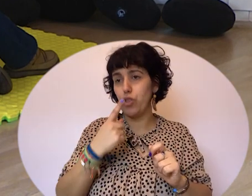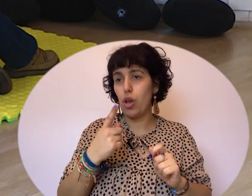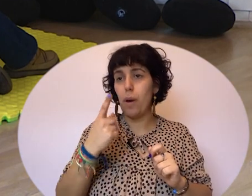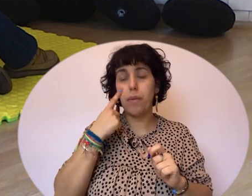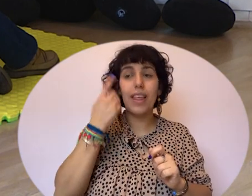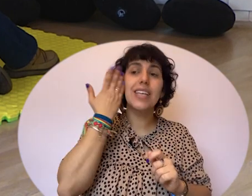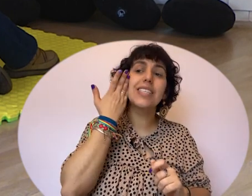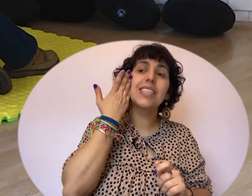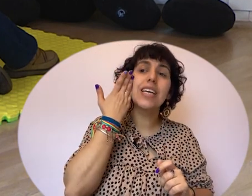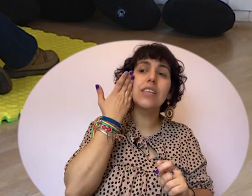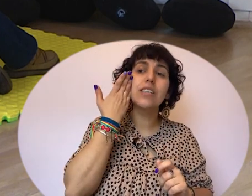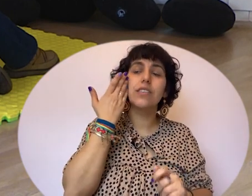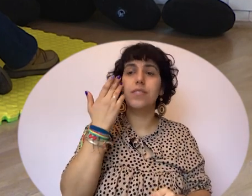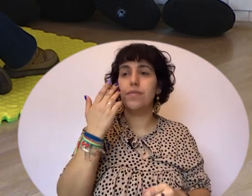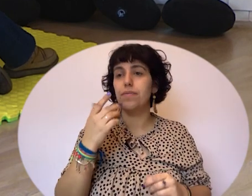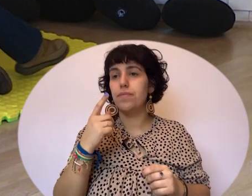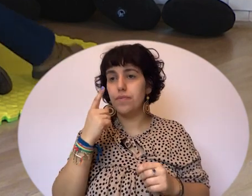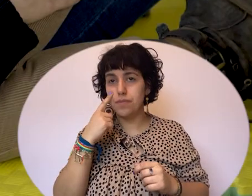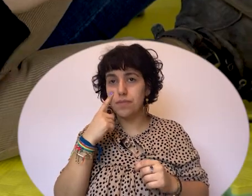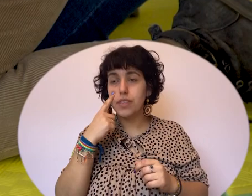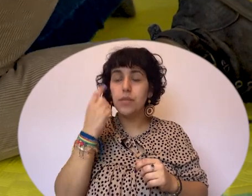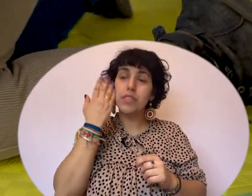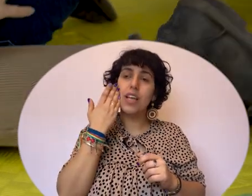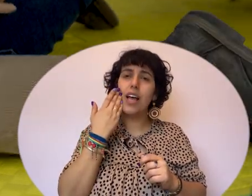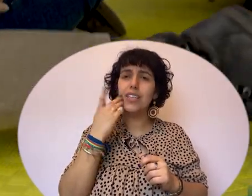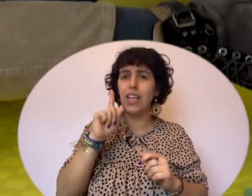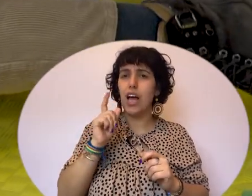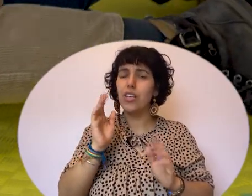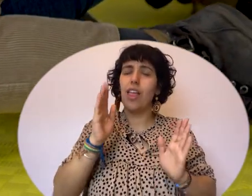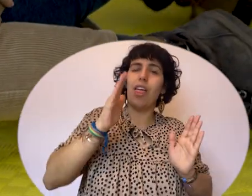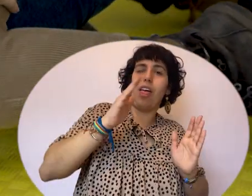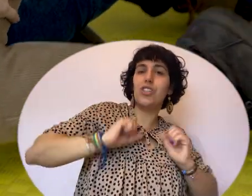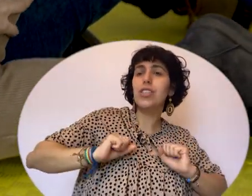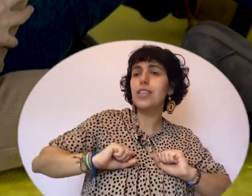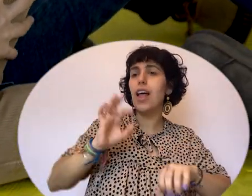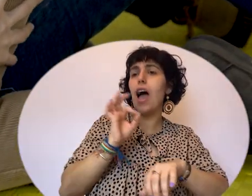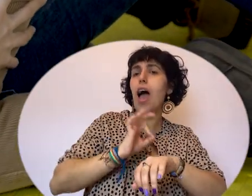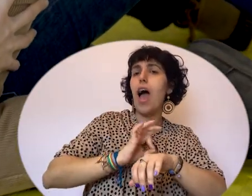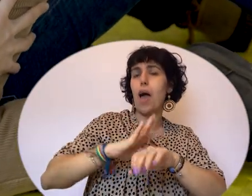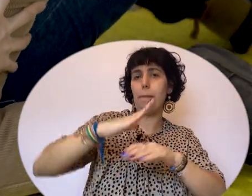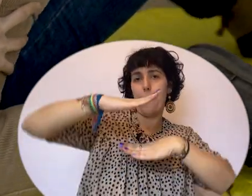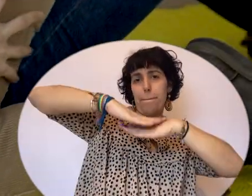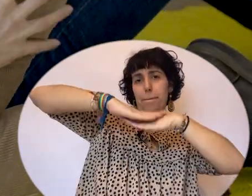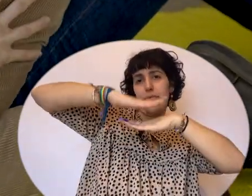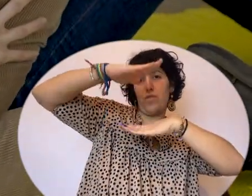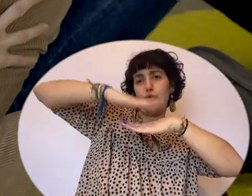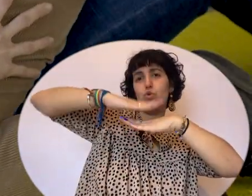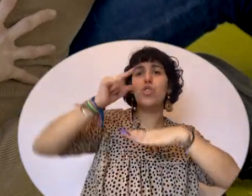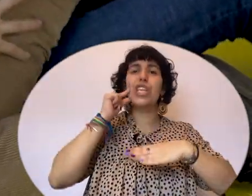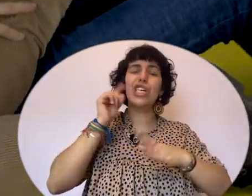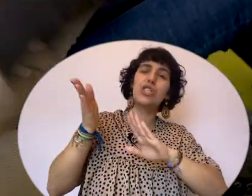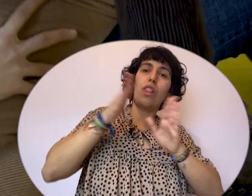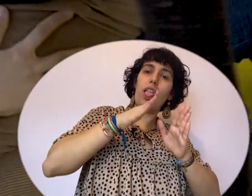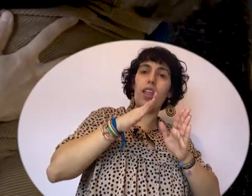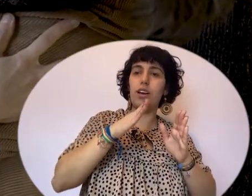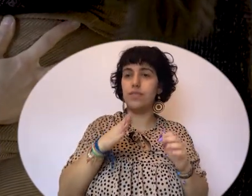bu hareketi yaparak benim için ağırlık merkez bu gireceğim yani Eylem şu Sadece bugün dönmeye çalıştım ya da diğer